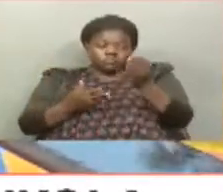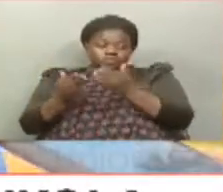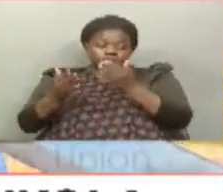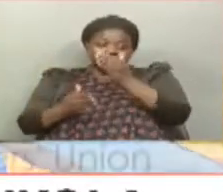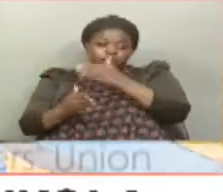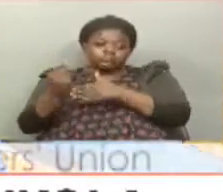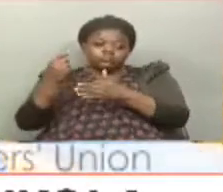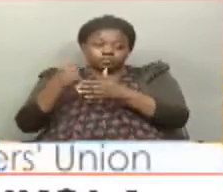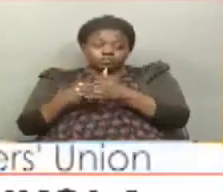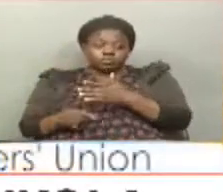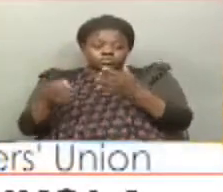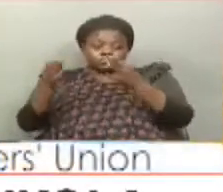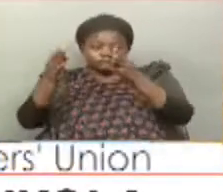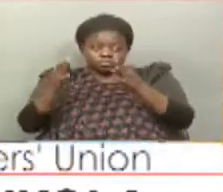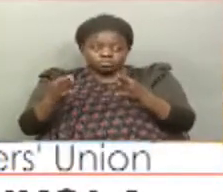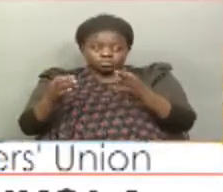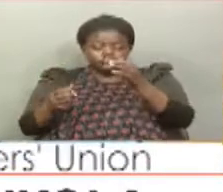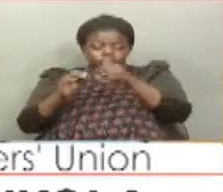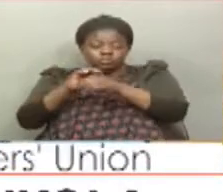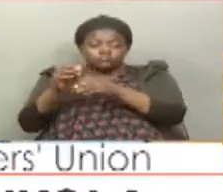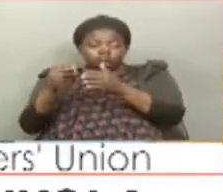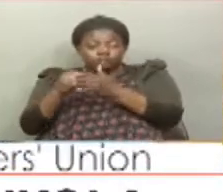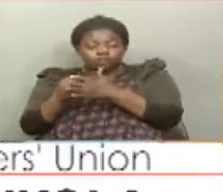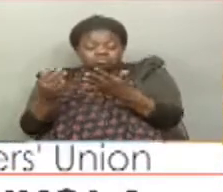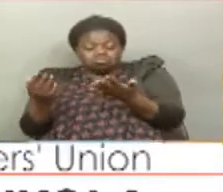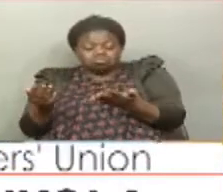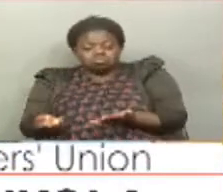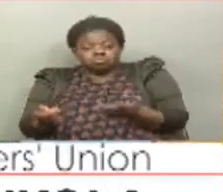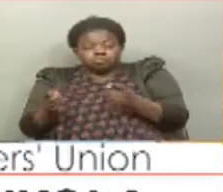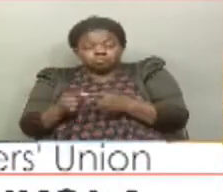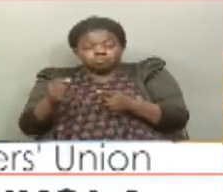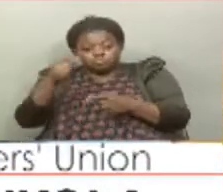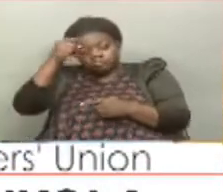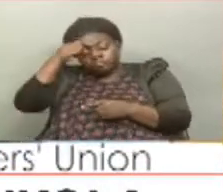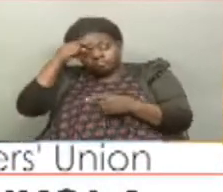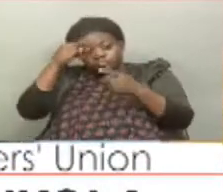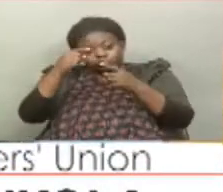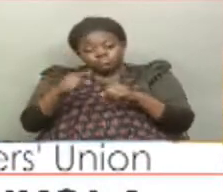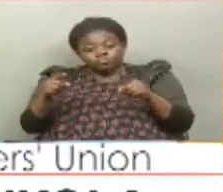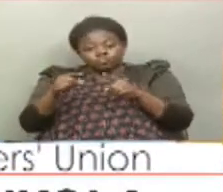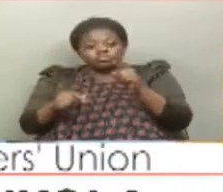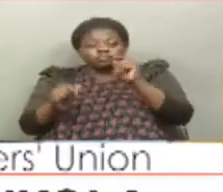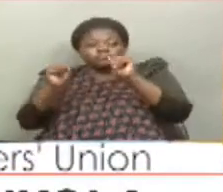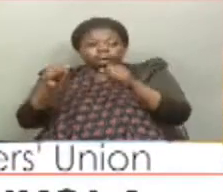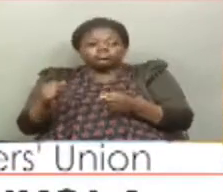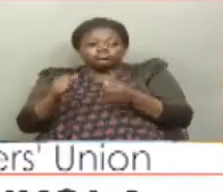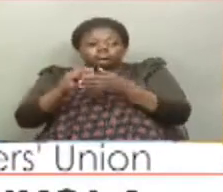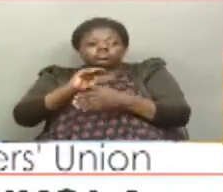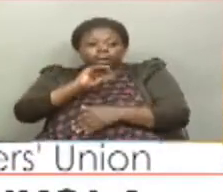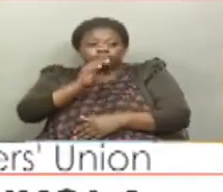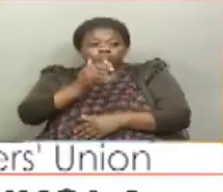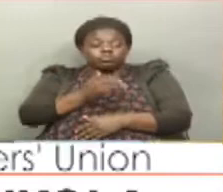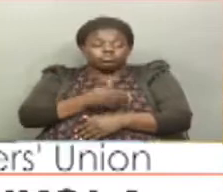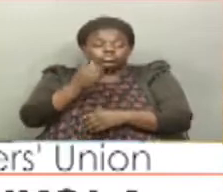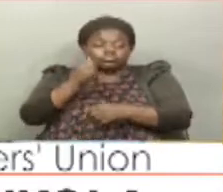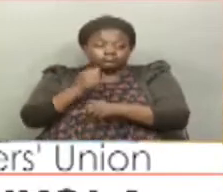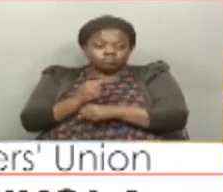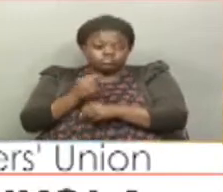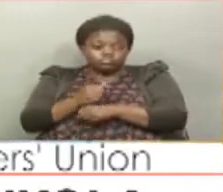kwe kubeera nebyetukola ebireeta ensimbi oba ennyingiza oba amagezi agenjawulo agayinza okuyamba omukyala oba omuwala